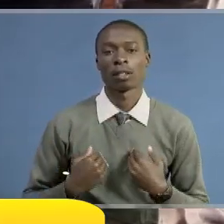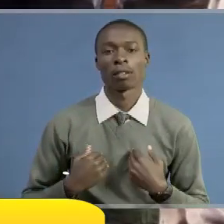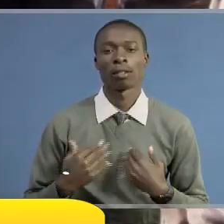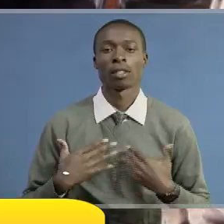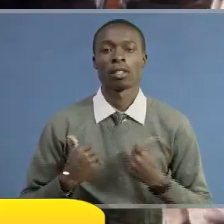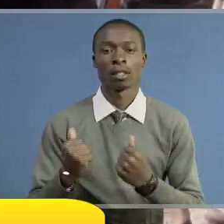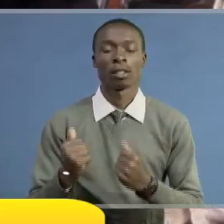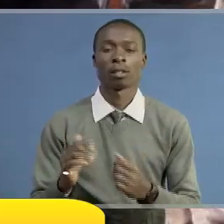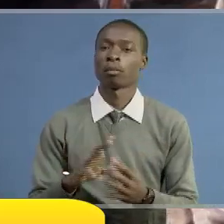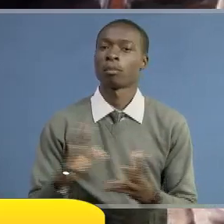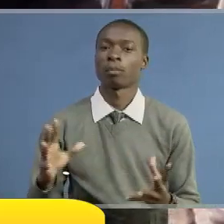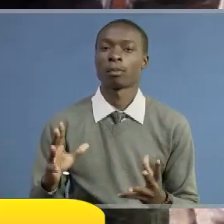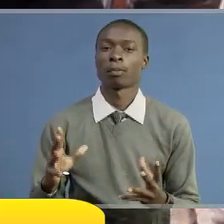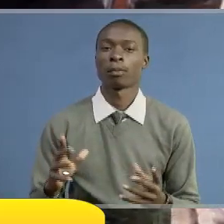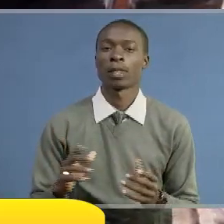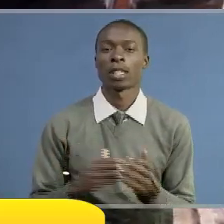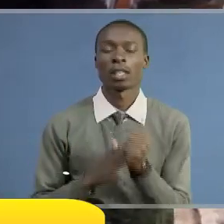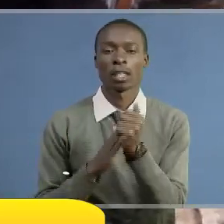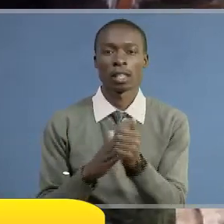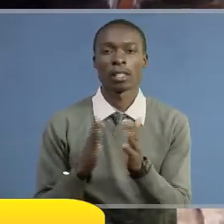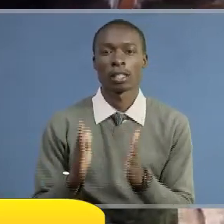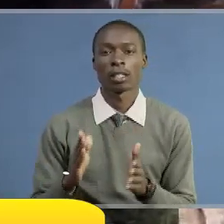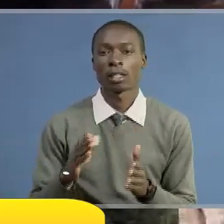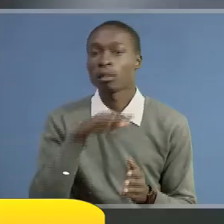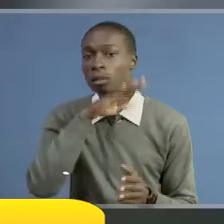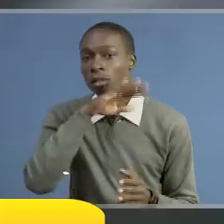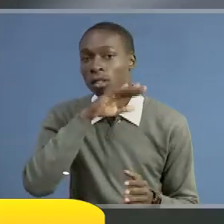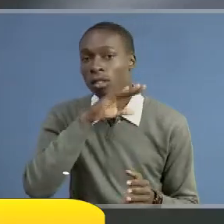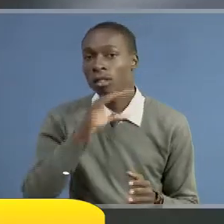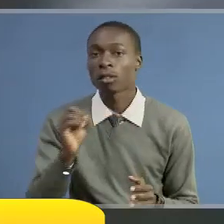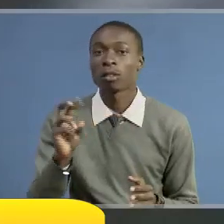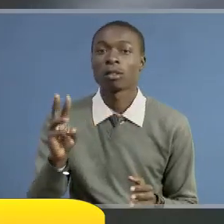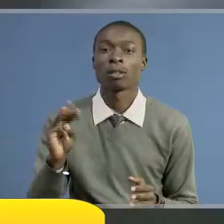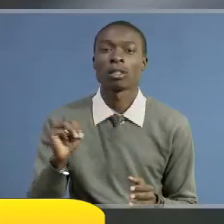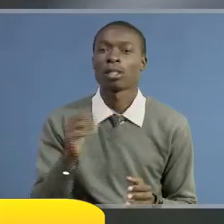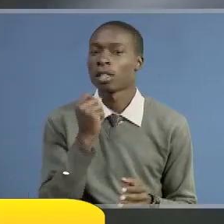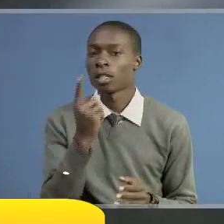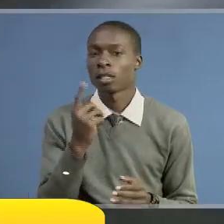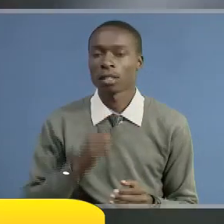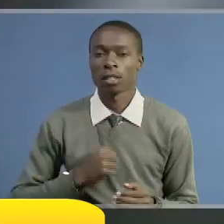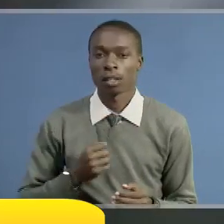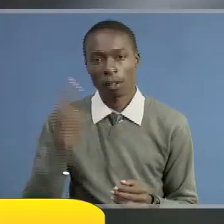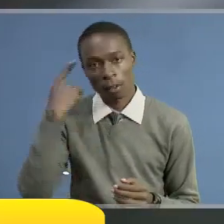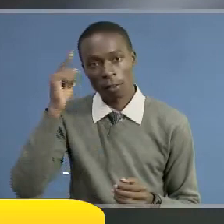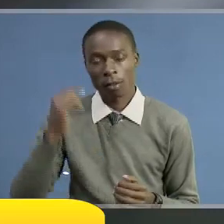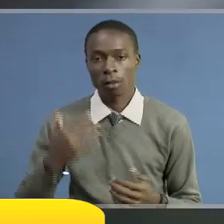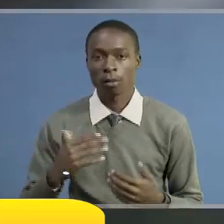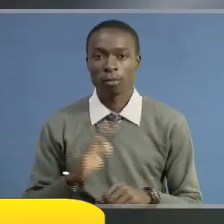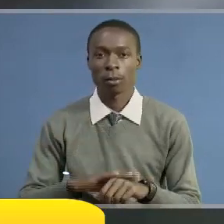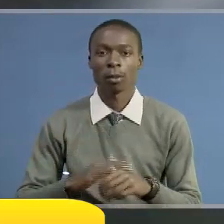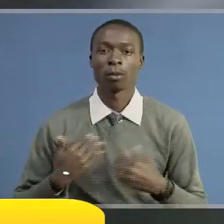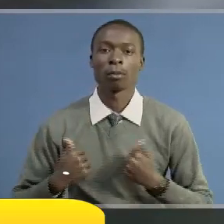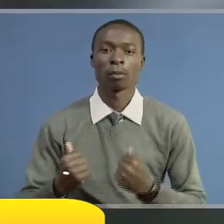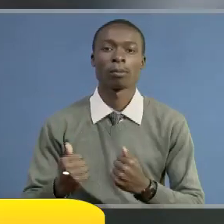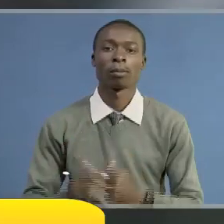matibabu zaidi. Kiongozi wa chama cha ODM Raila Odinga ametuma ujumbe wa kuwatakia afueni haraka.